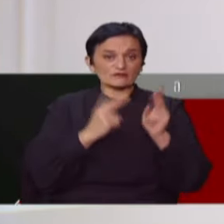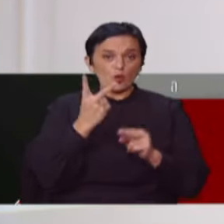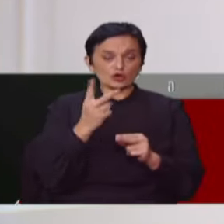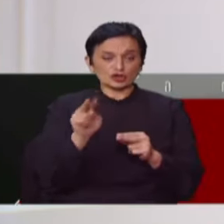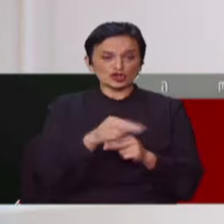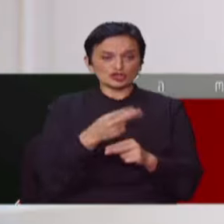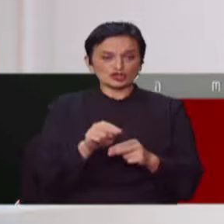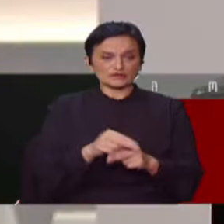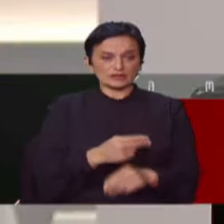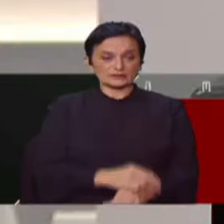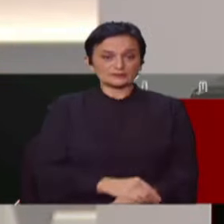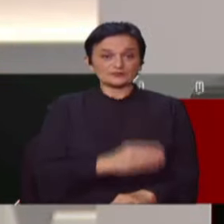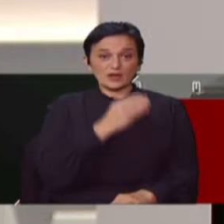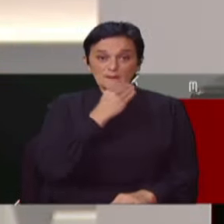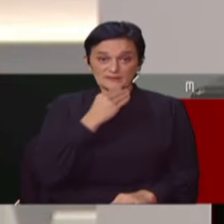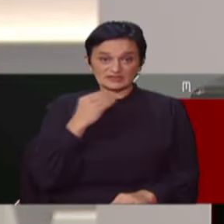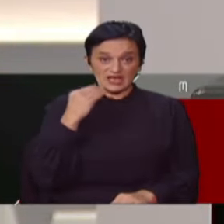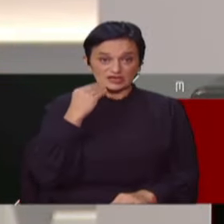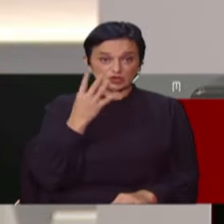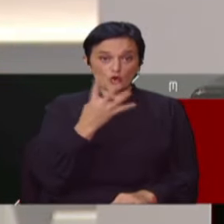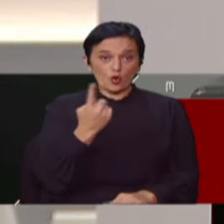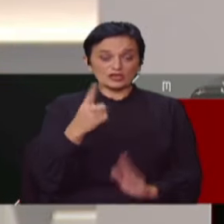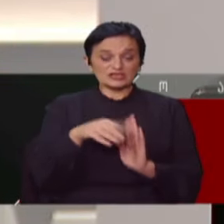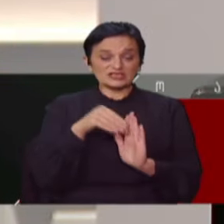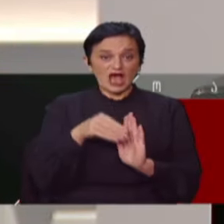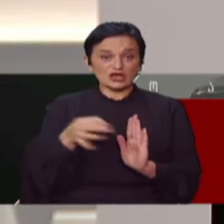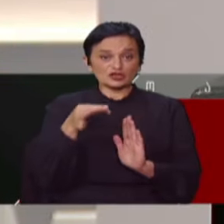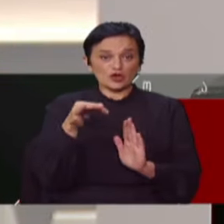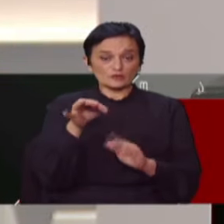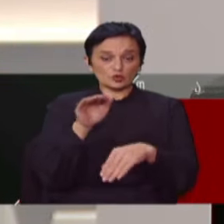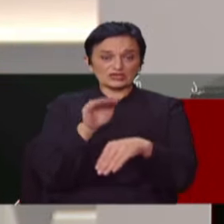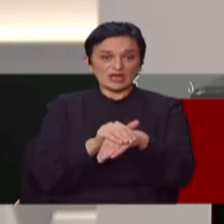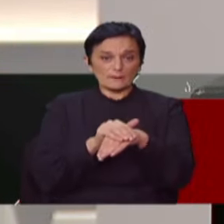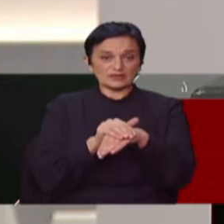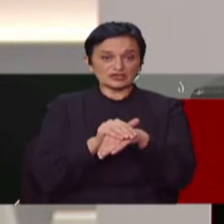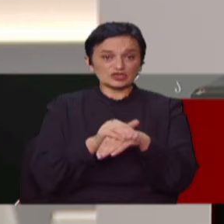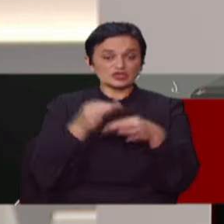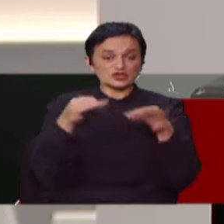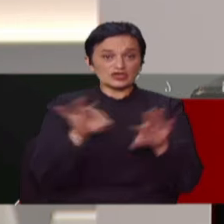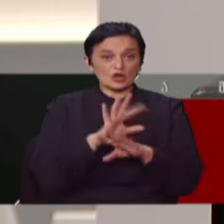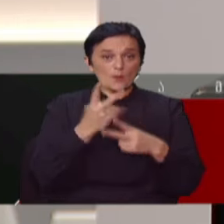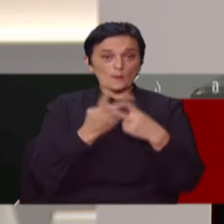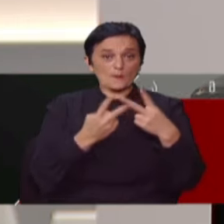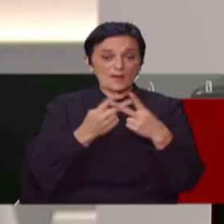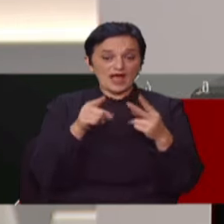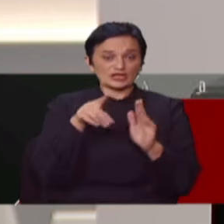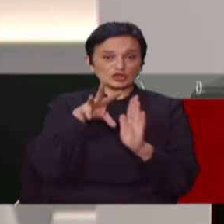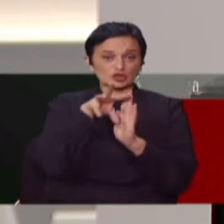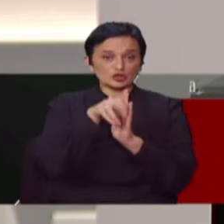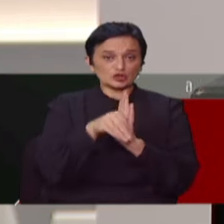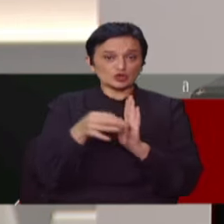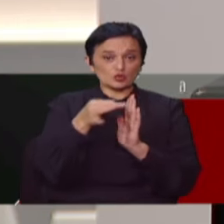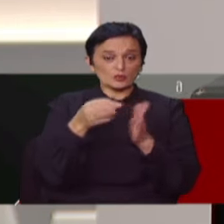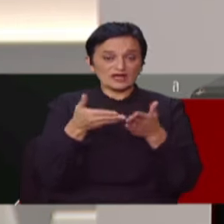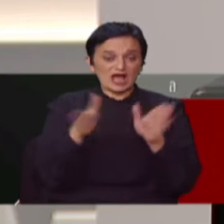შენიშვნა. Cetis, ormuzda merte sarcina ubaze da fixirda arșeușes penitențiul dat se vuleva și ubnis